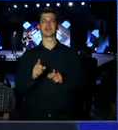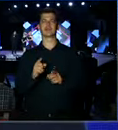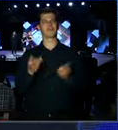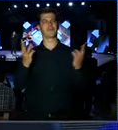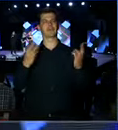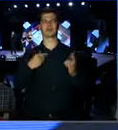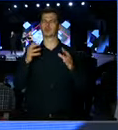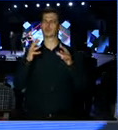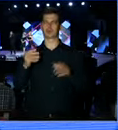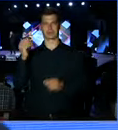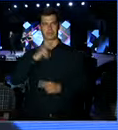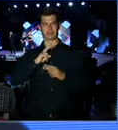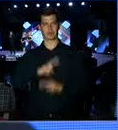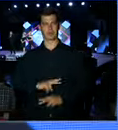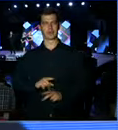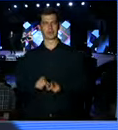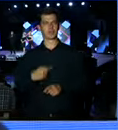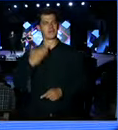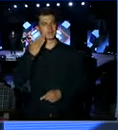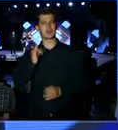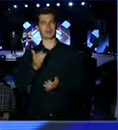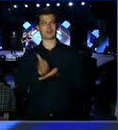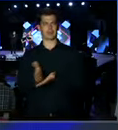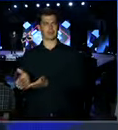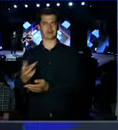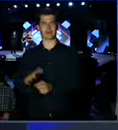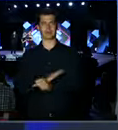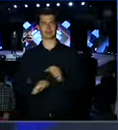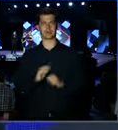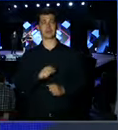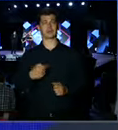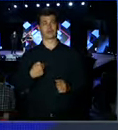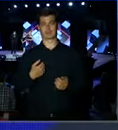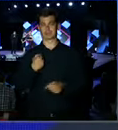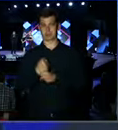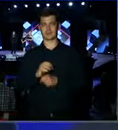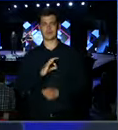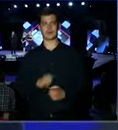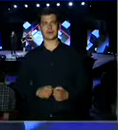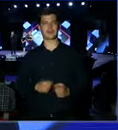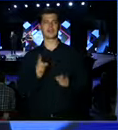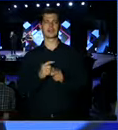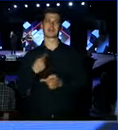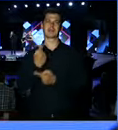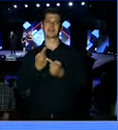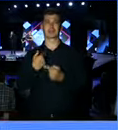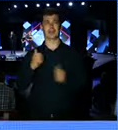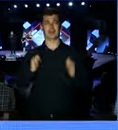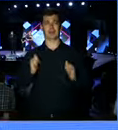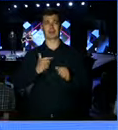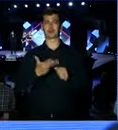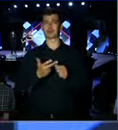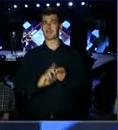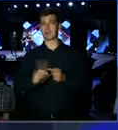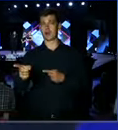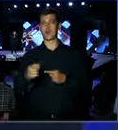dużo pokory. Wiem, jak służyć i wspierać osoby niepełnosprawne, bo po to jestem. Myślę, że ja musiałem czekać 30 parę lat, żeby